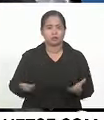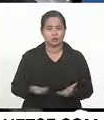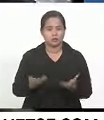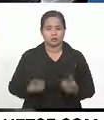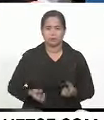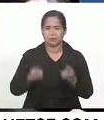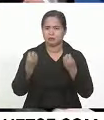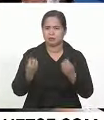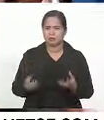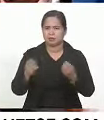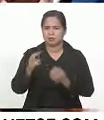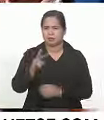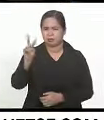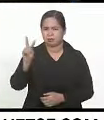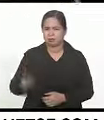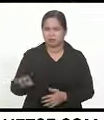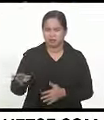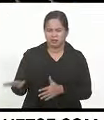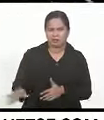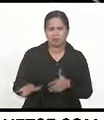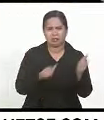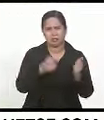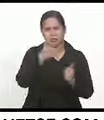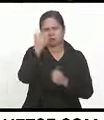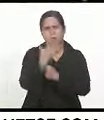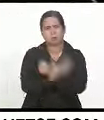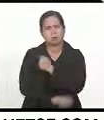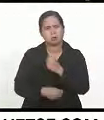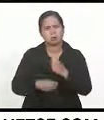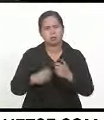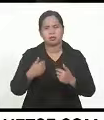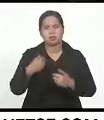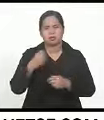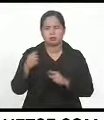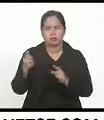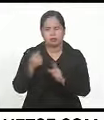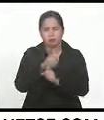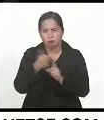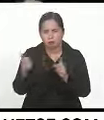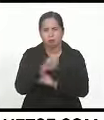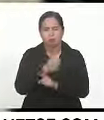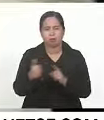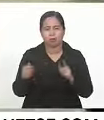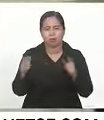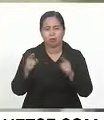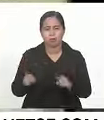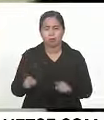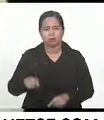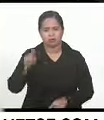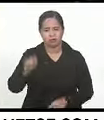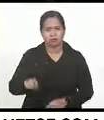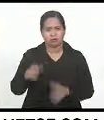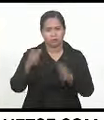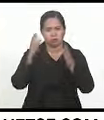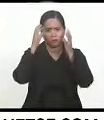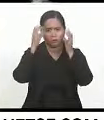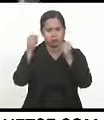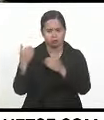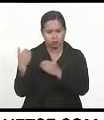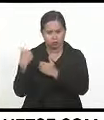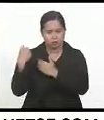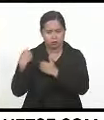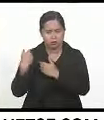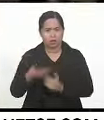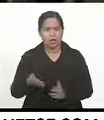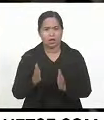ng Venezuelans na lumisan dahil sa kahirapan at karahasan sa bansa, obligasyon niya bilang pangulo rin na